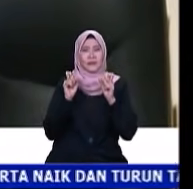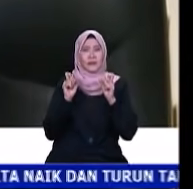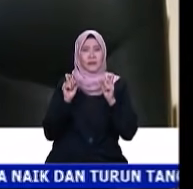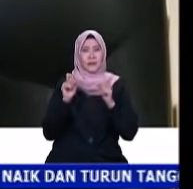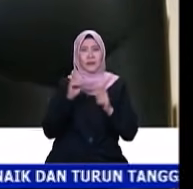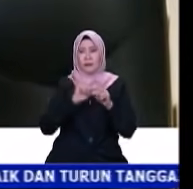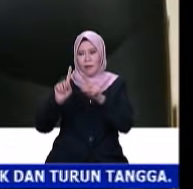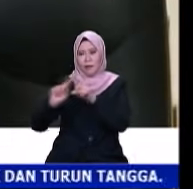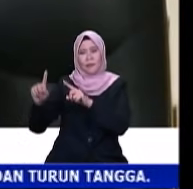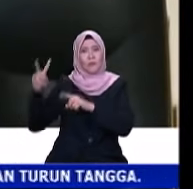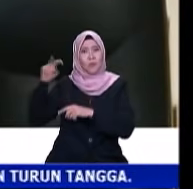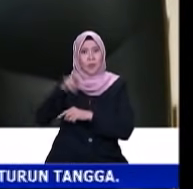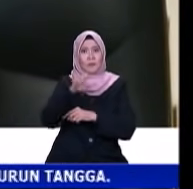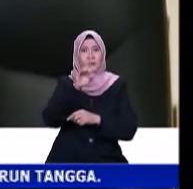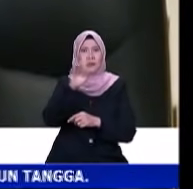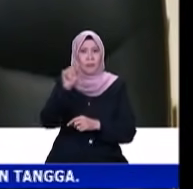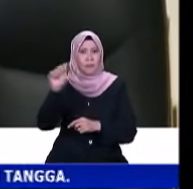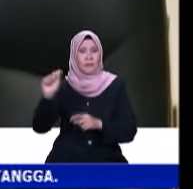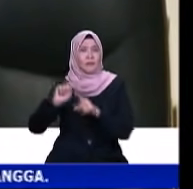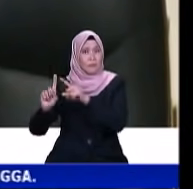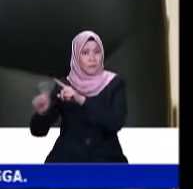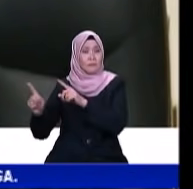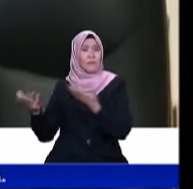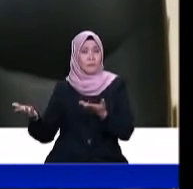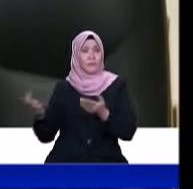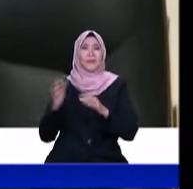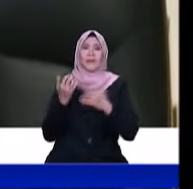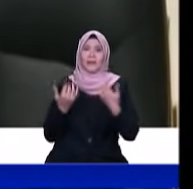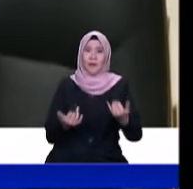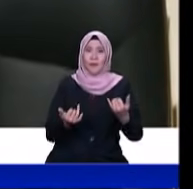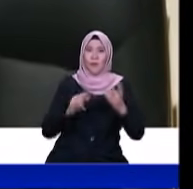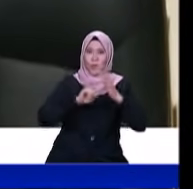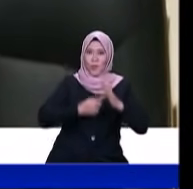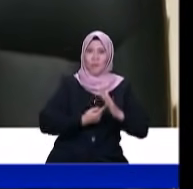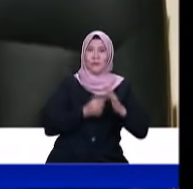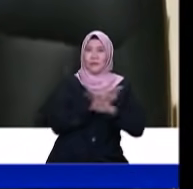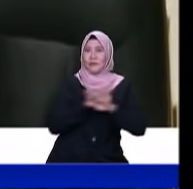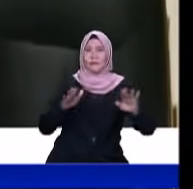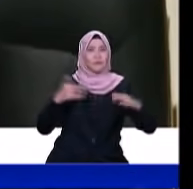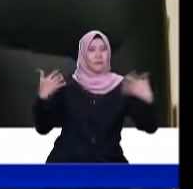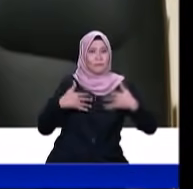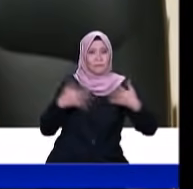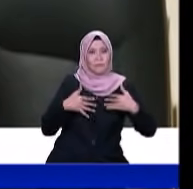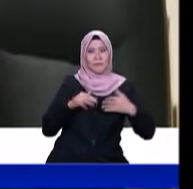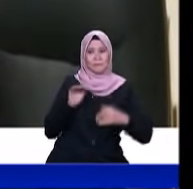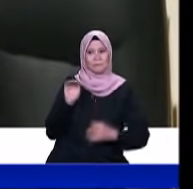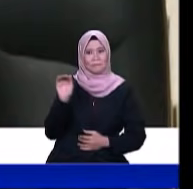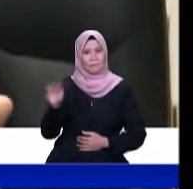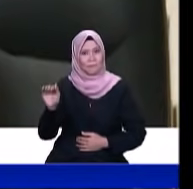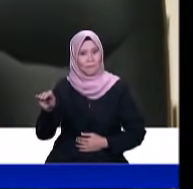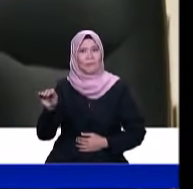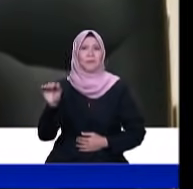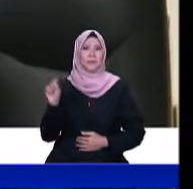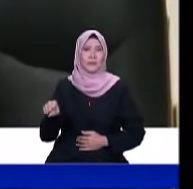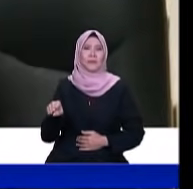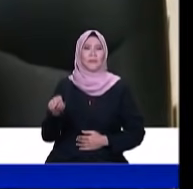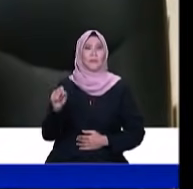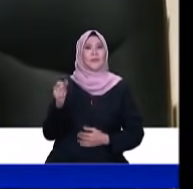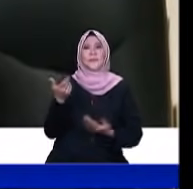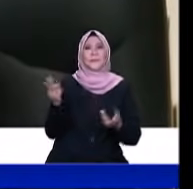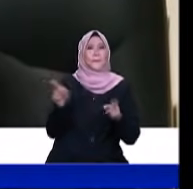Delta variant dan sebagainya. Jadi sebab itu, mulakan dari sekarang, jangan takut, jangan rasa ragu-ragu lagi, mulakan dari sekarang, jadikan ia sebagai